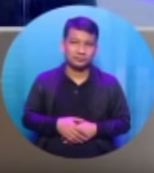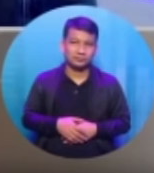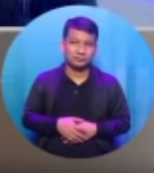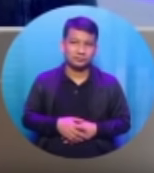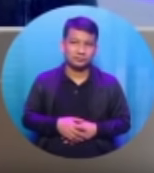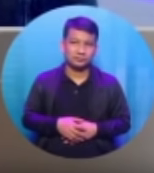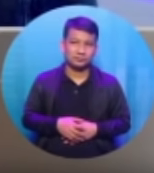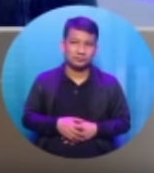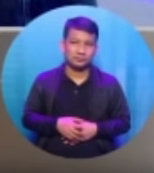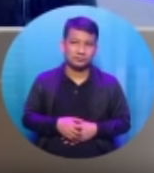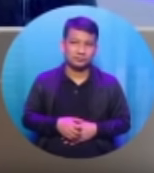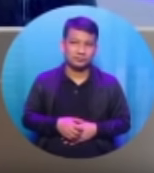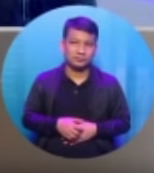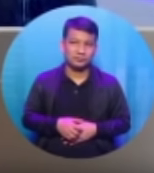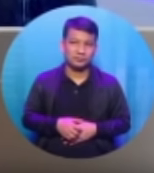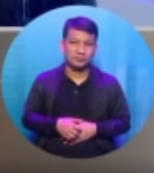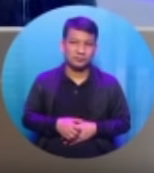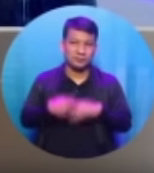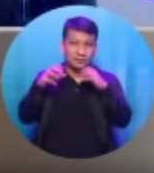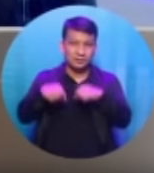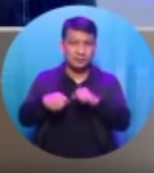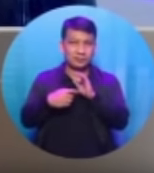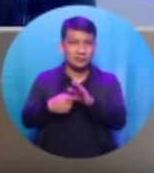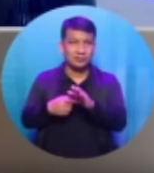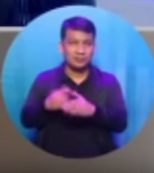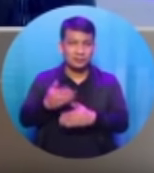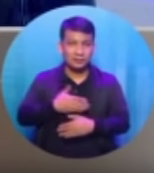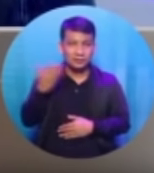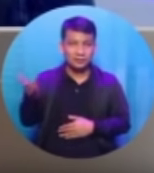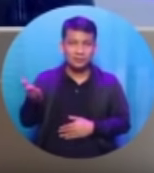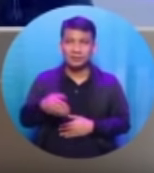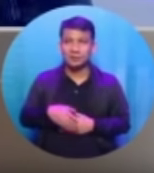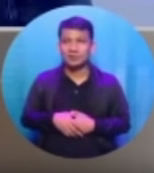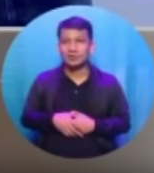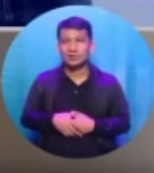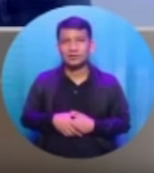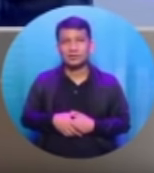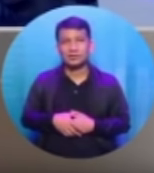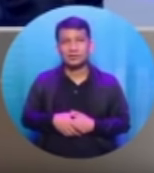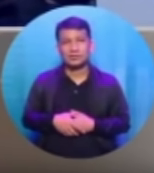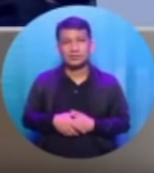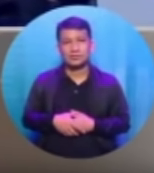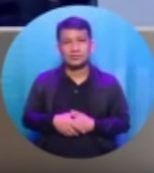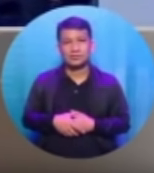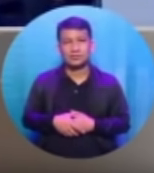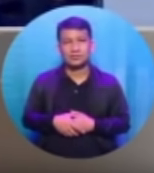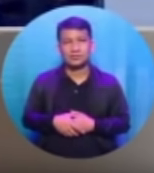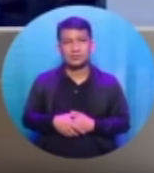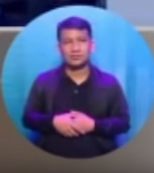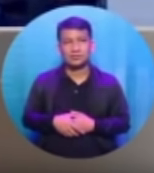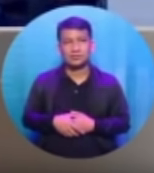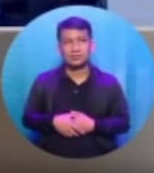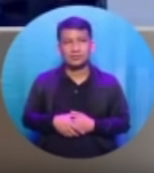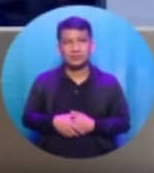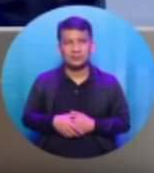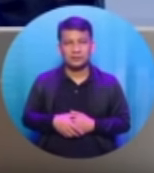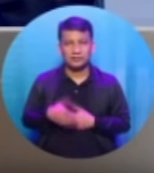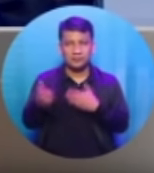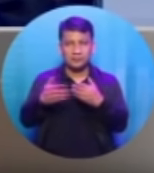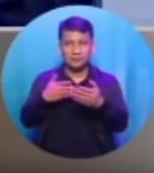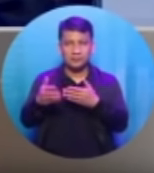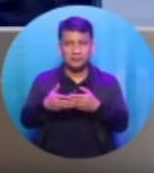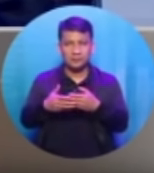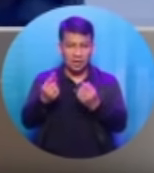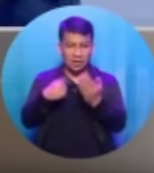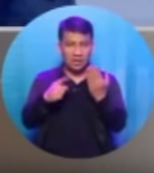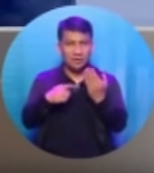daw po nagbuli. Wala naman daw po nangyari kaya sa inyo po kami lumapit. Ah, marami nang nahuli? Marami na po daw nagduli, wala lang naman daw